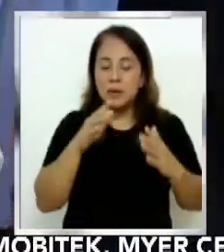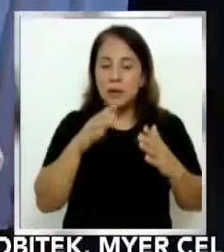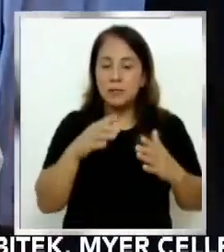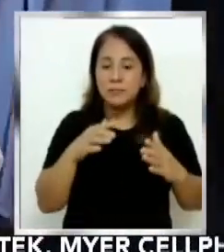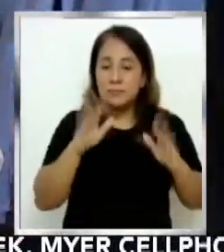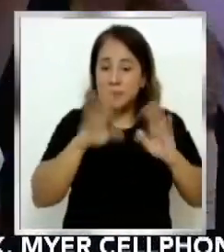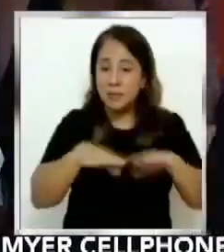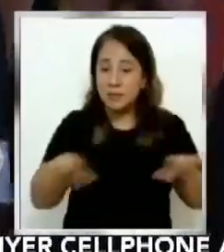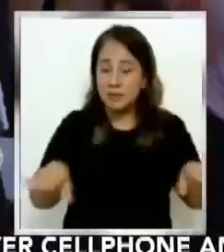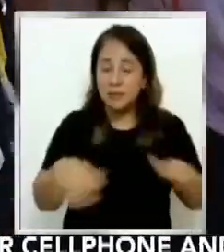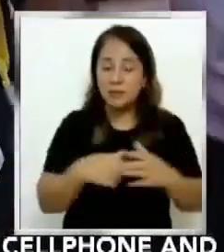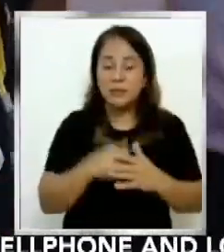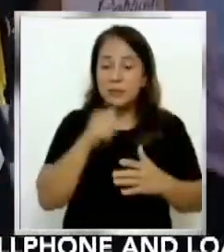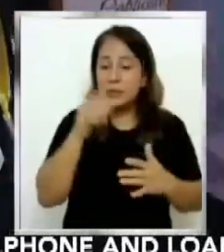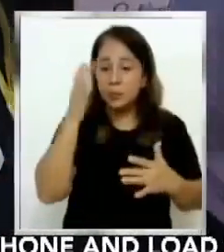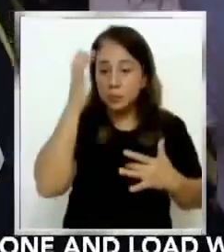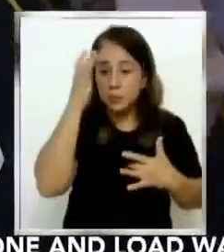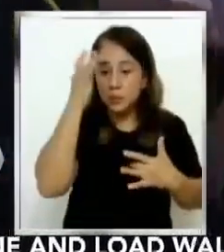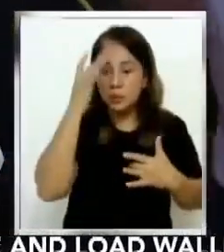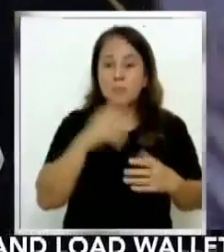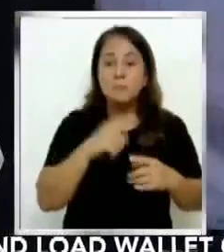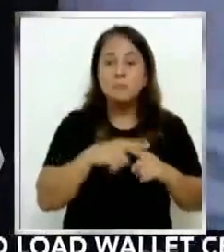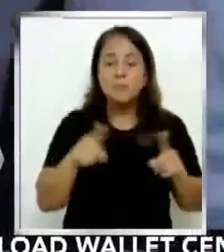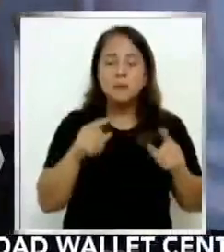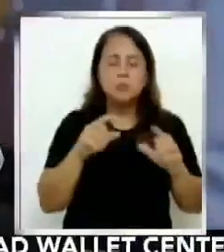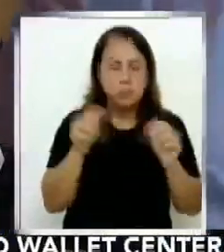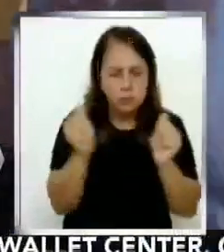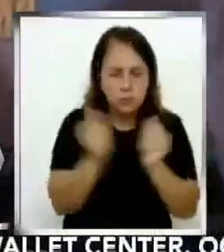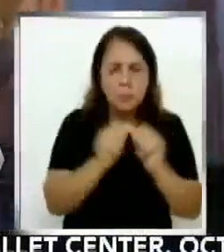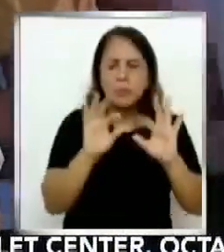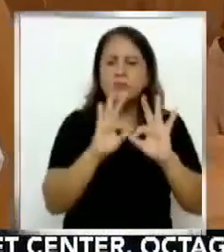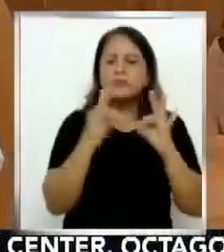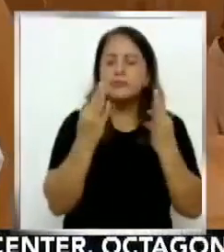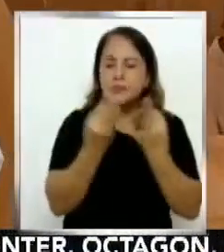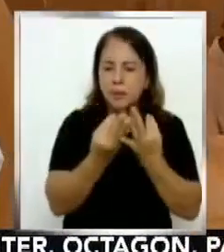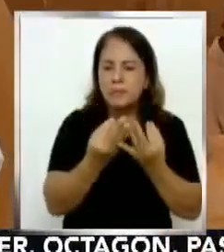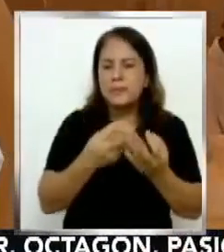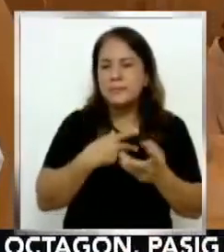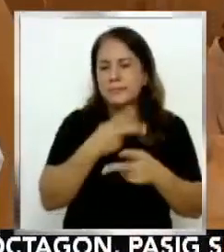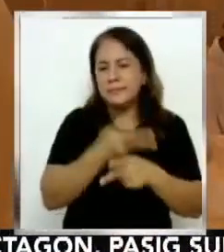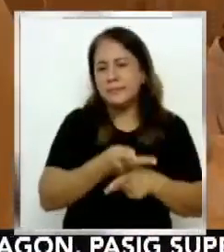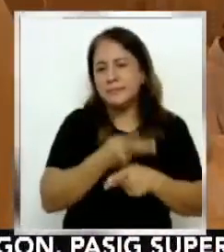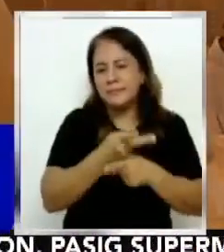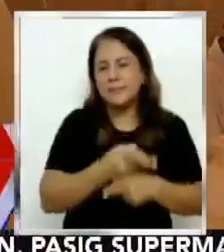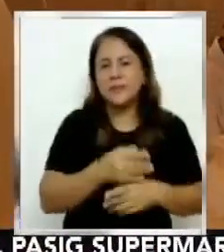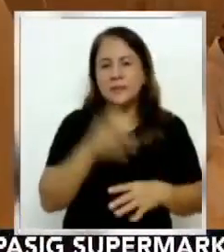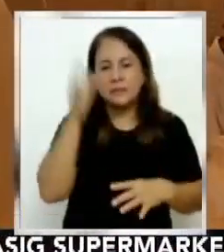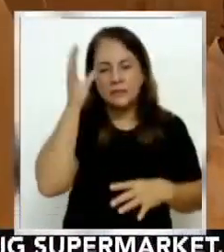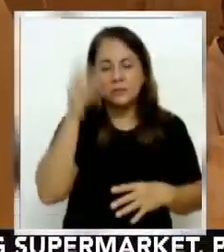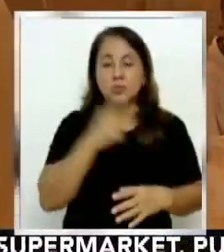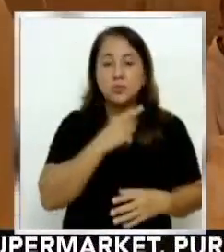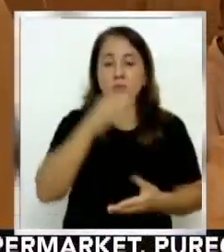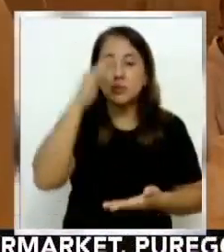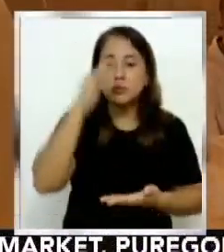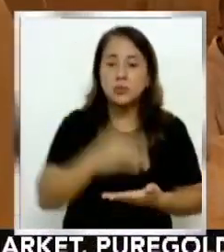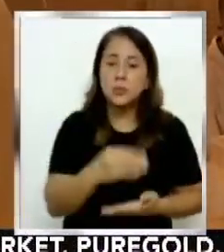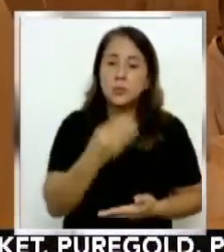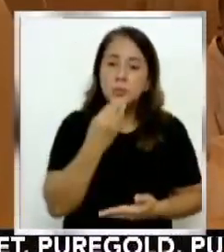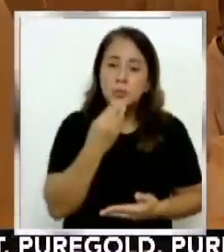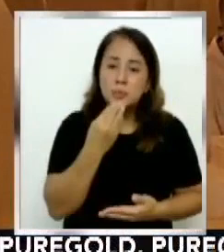ang may sakit, kundi buong pamilya ang pinahihina ng cancer. Nababawasan ang pagkain sa